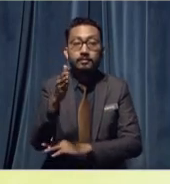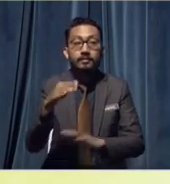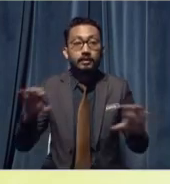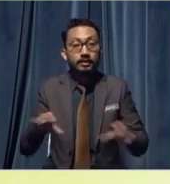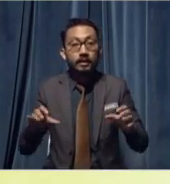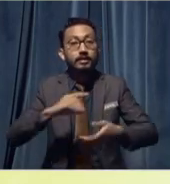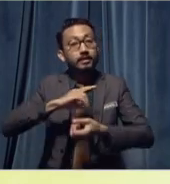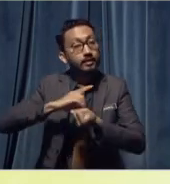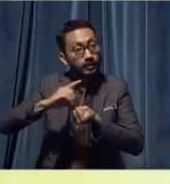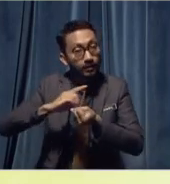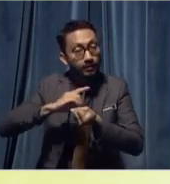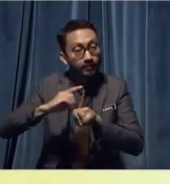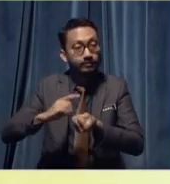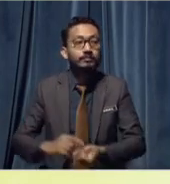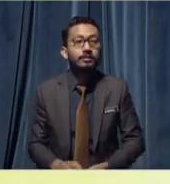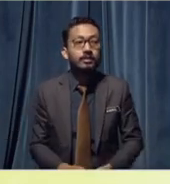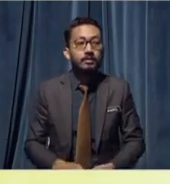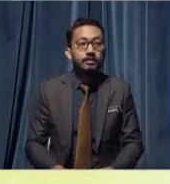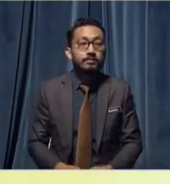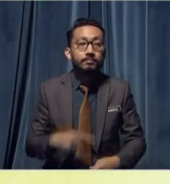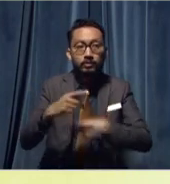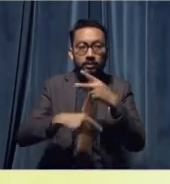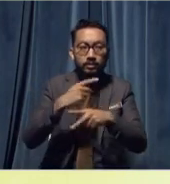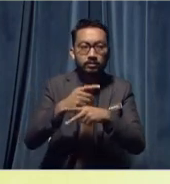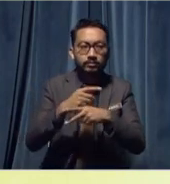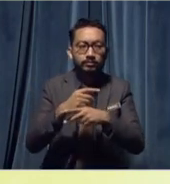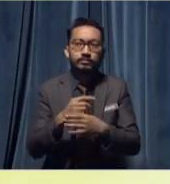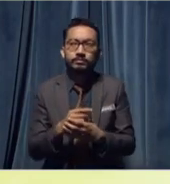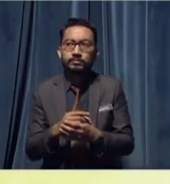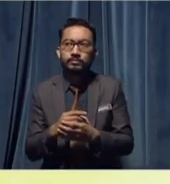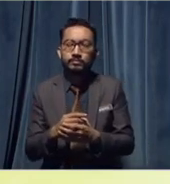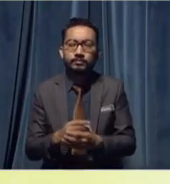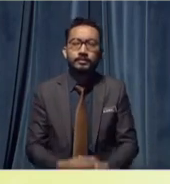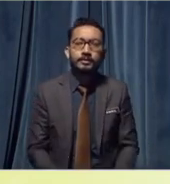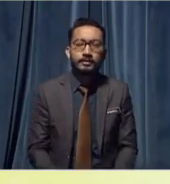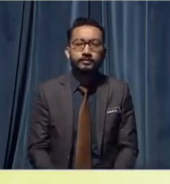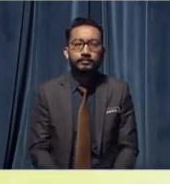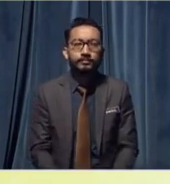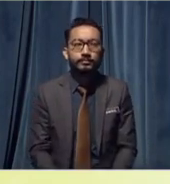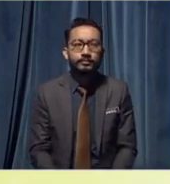dan juga alkali dan akan menghasilkan deterjen.